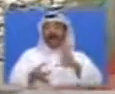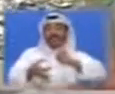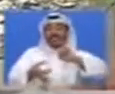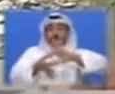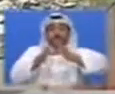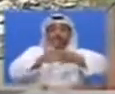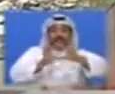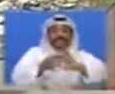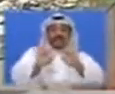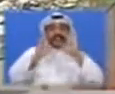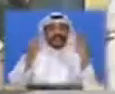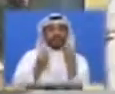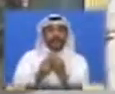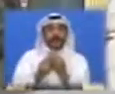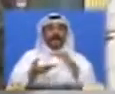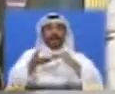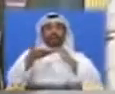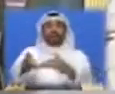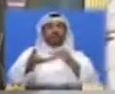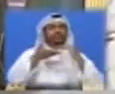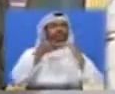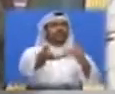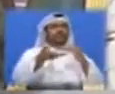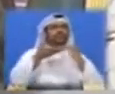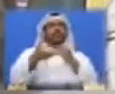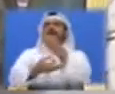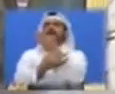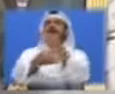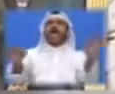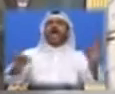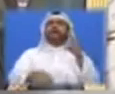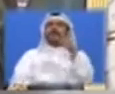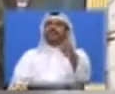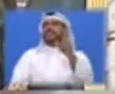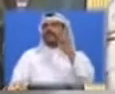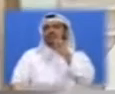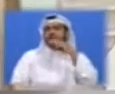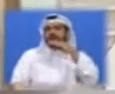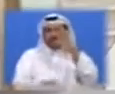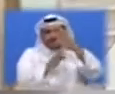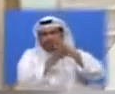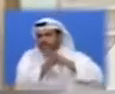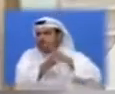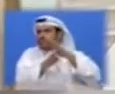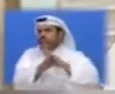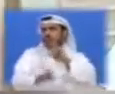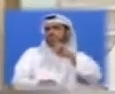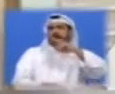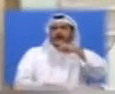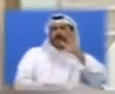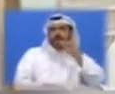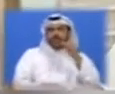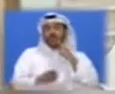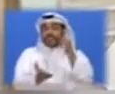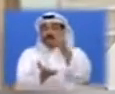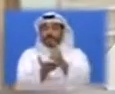الاجتماعية التي تعمل في عدة مجالات لخدمة ودعم كل شخص بار بوالديه، وانطلاقا من مسؤوليتها